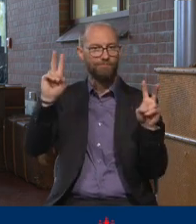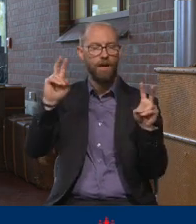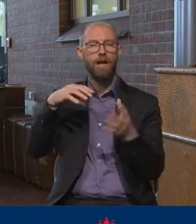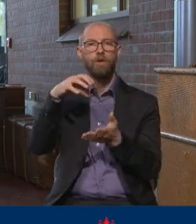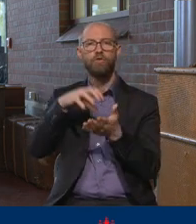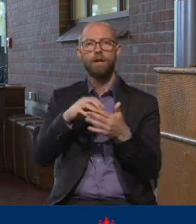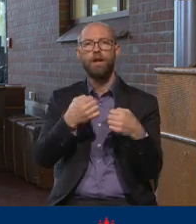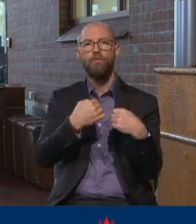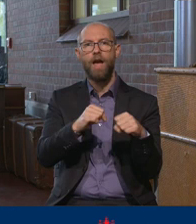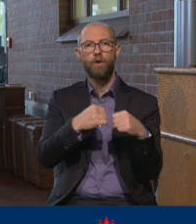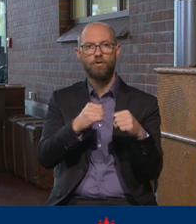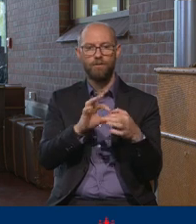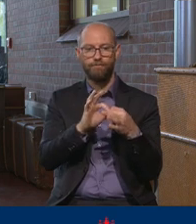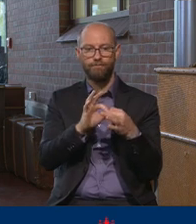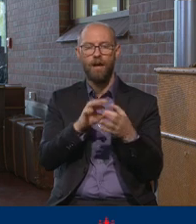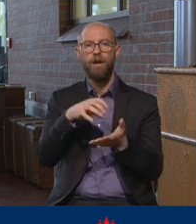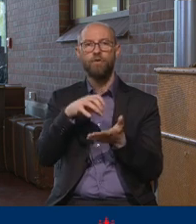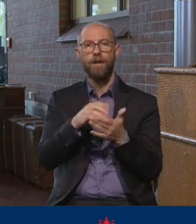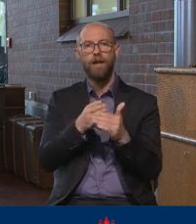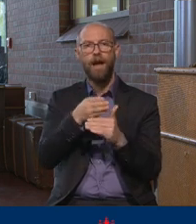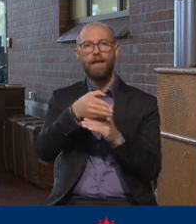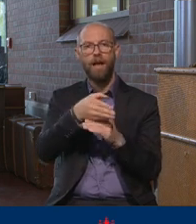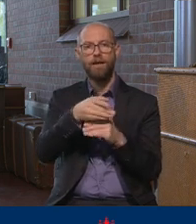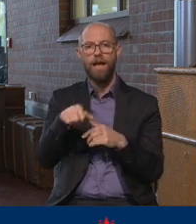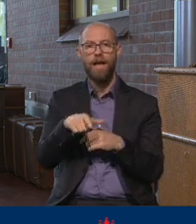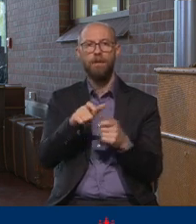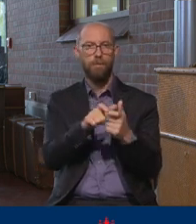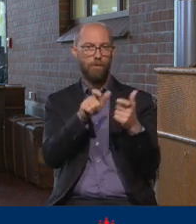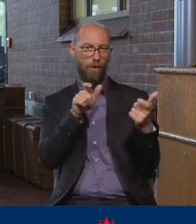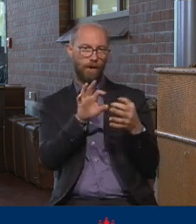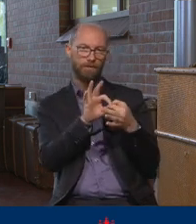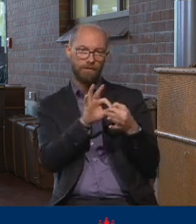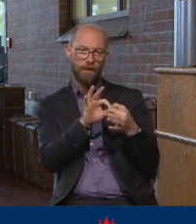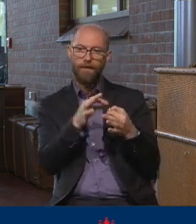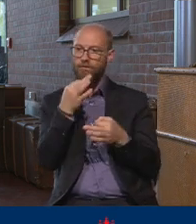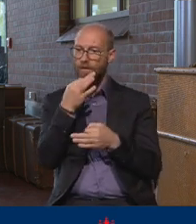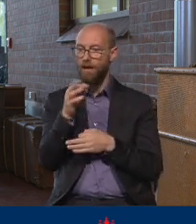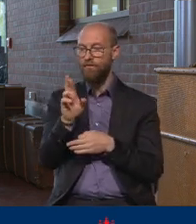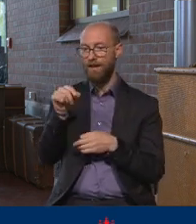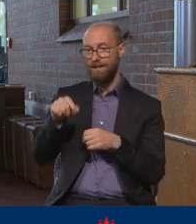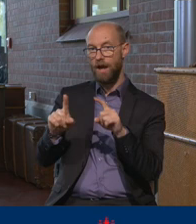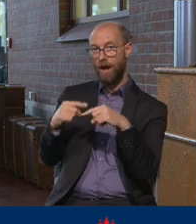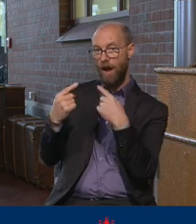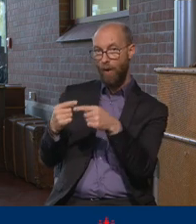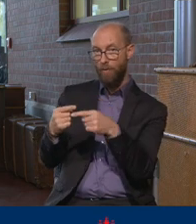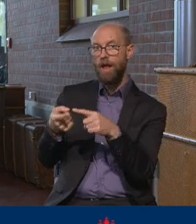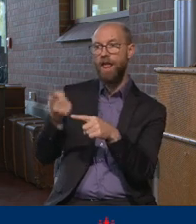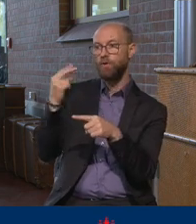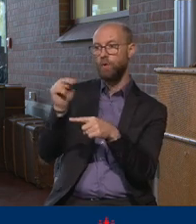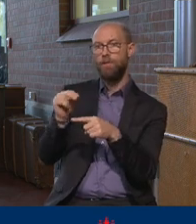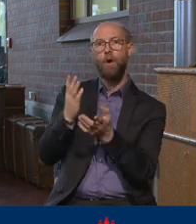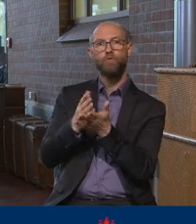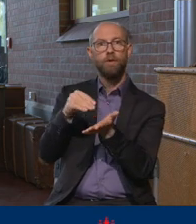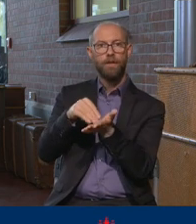stadteingang elbbrücken mich wird noch mal ganz kurz interessieren von denjenigen die jetzt hier im raum sind wer war denn bei dieser veranstaltung dabei